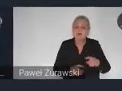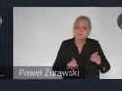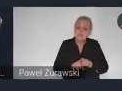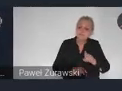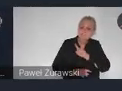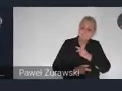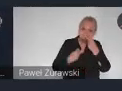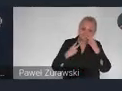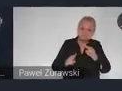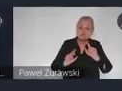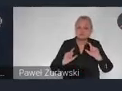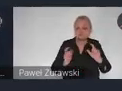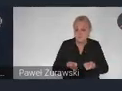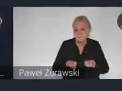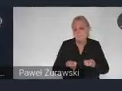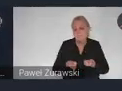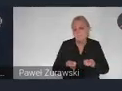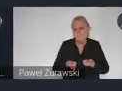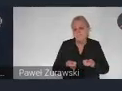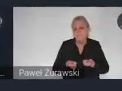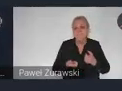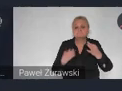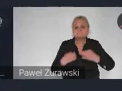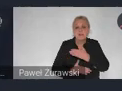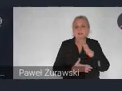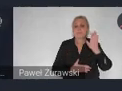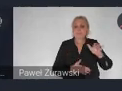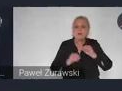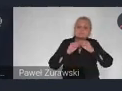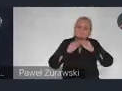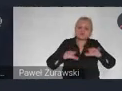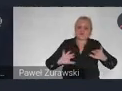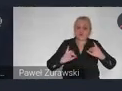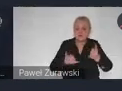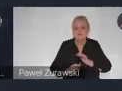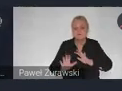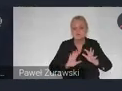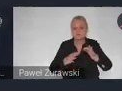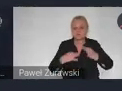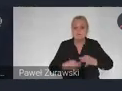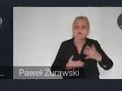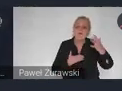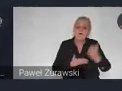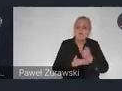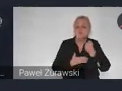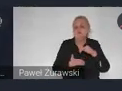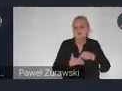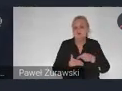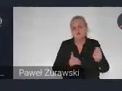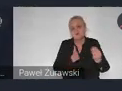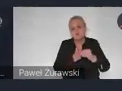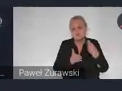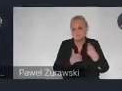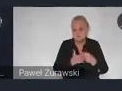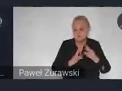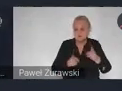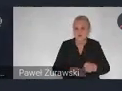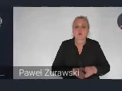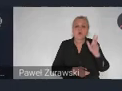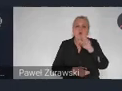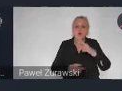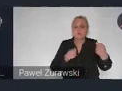uwagę na to jakie państwo mają zasięg w jaki sposób państwo pozyskują dodatkowe środki z kim